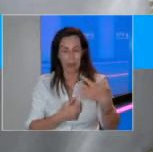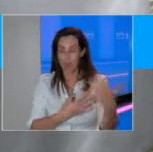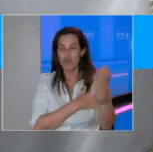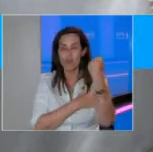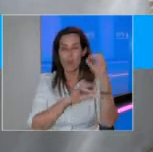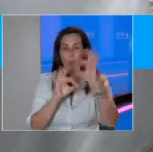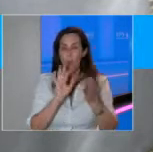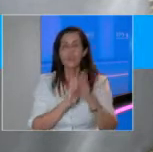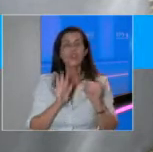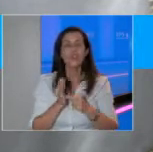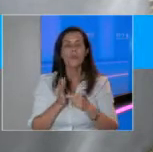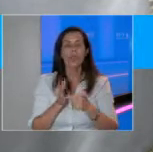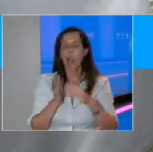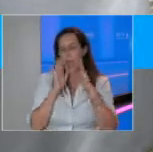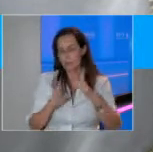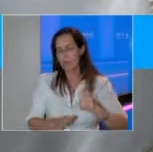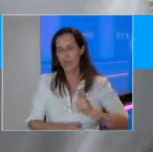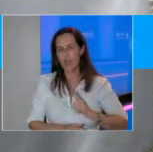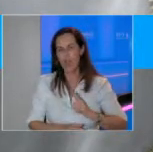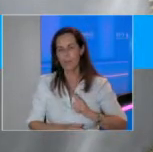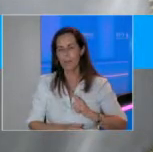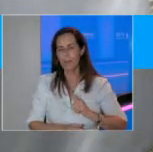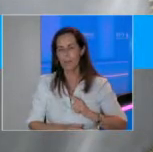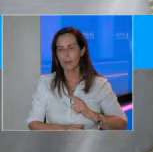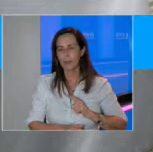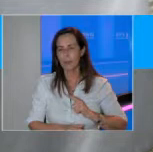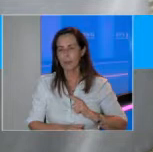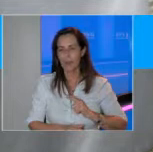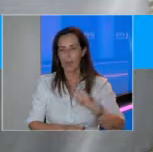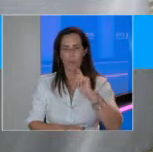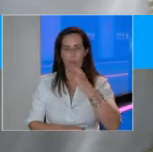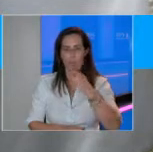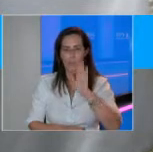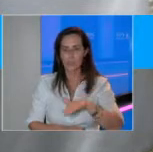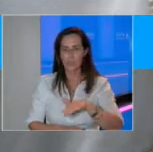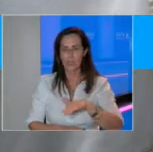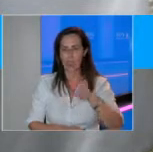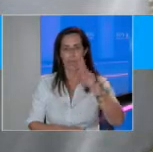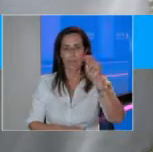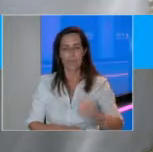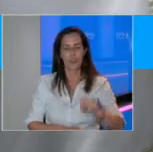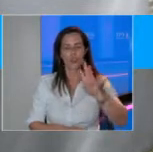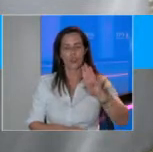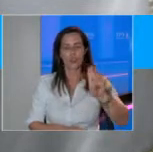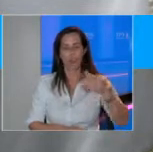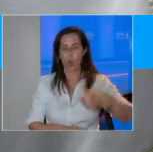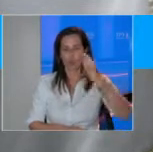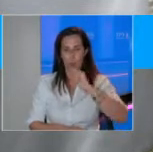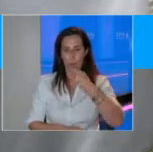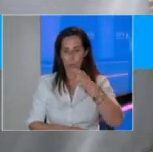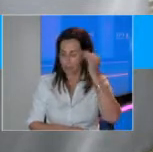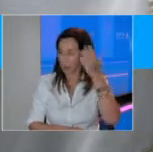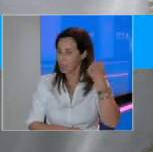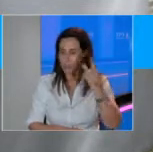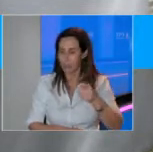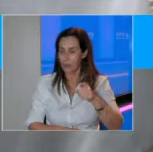כל תוכן לטובת הנאמנים האישיים שלו. המוסד ובן שבת. בן שבת זה מינוי פוליטי. וראש המוסד, תזכור שהיה צריך